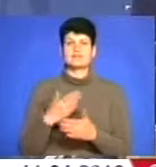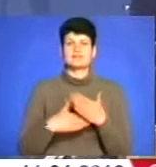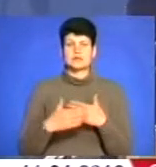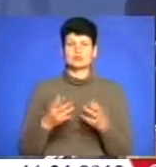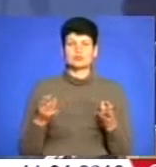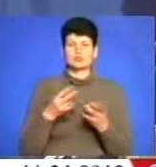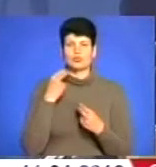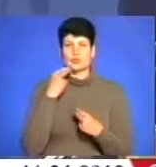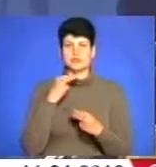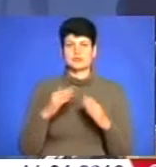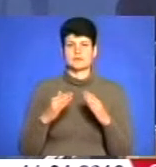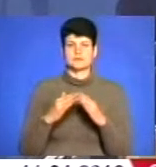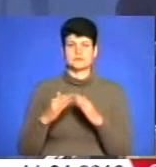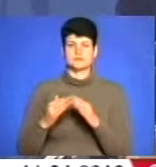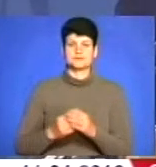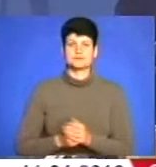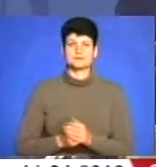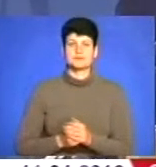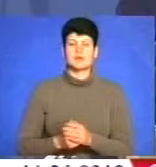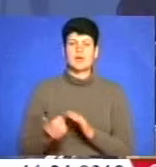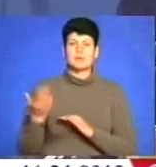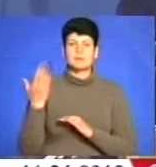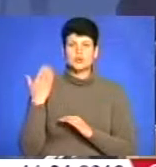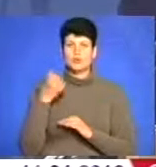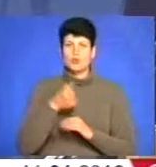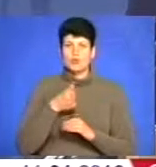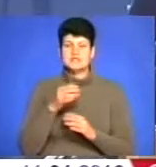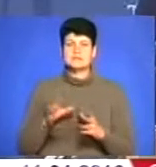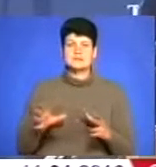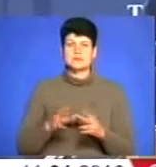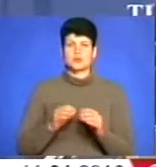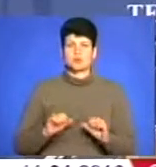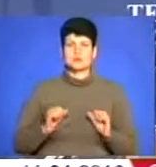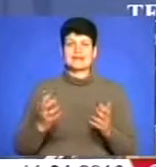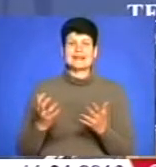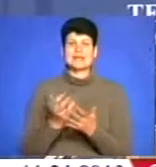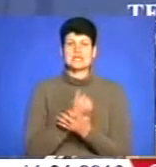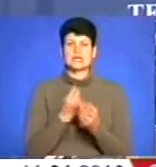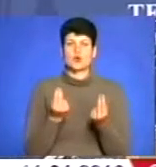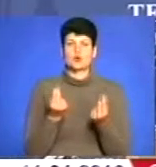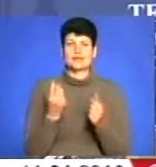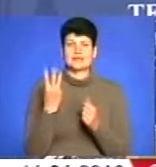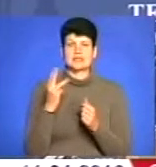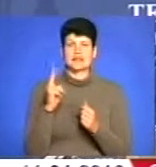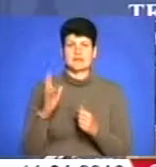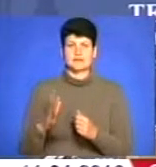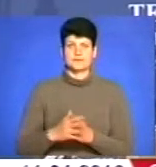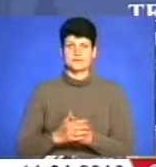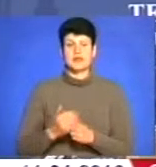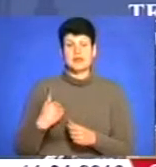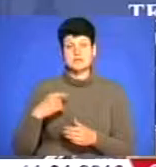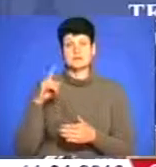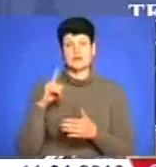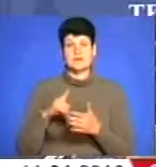потребують покращення житлових умов. Минулому році ми спільними зусиллями знайшли кошти для 3 квартир. Я